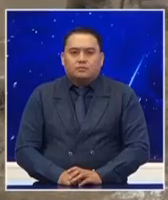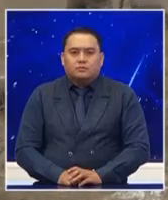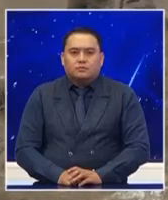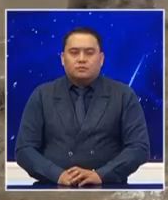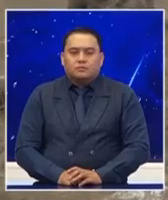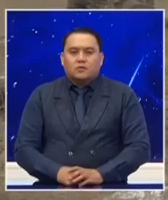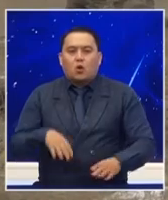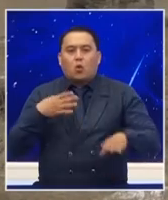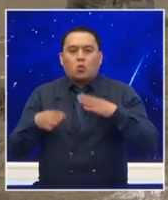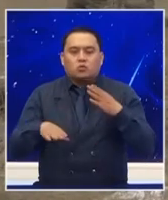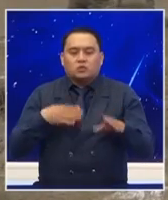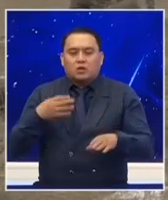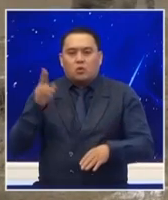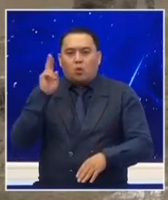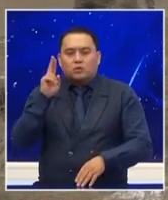Оқу жаттығу кезінде